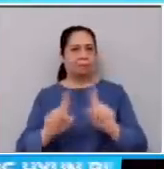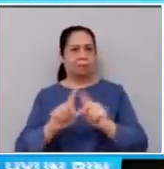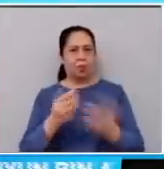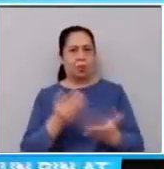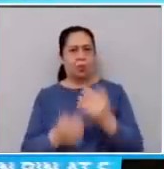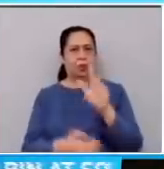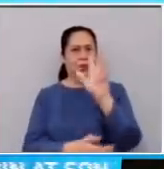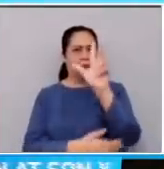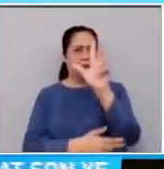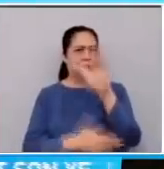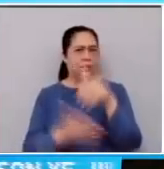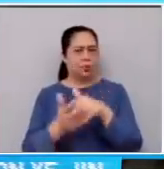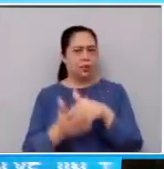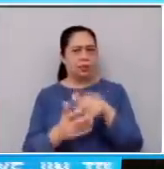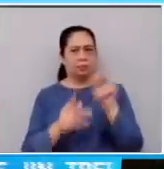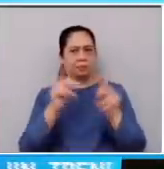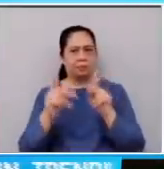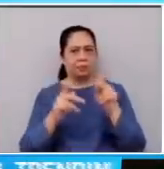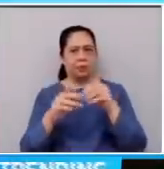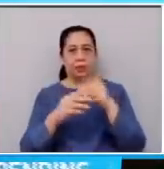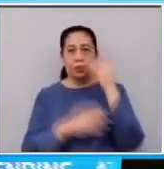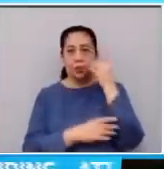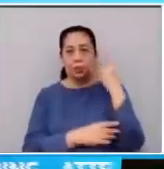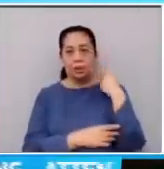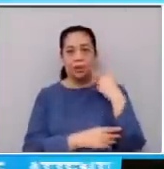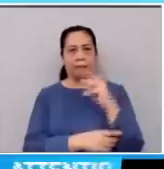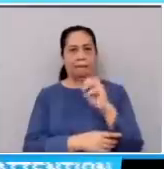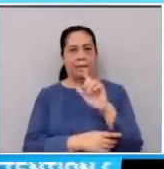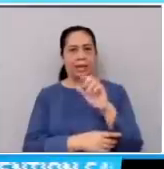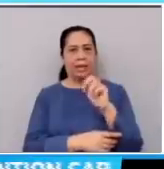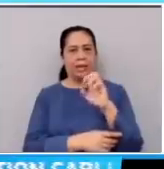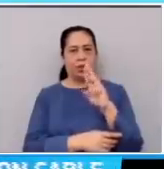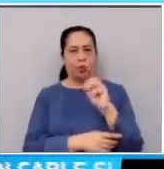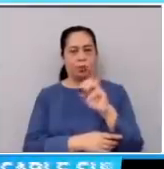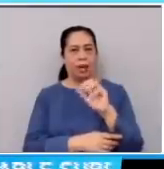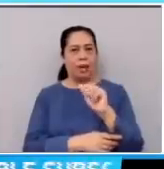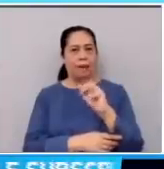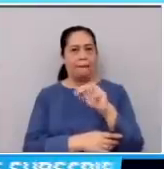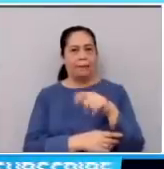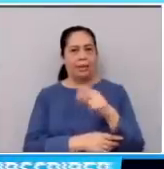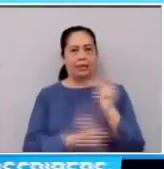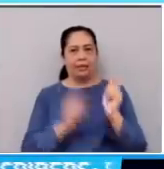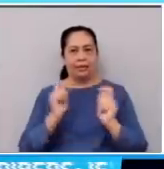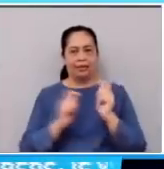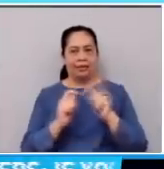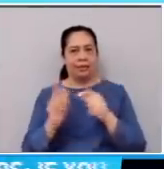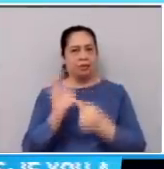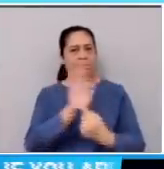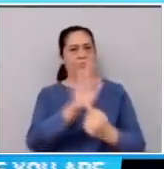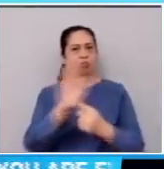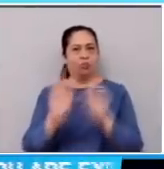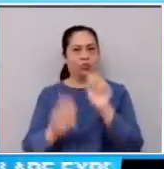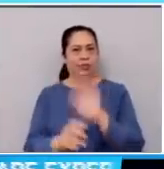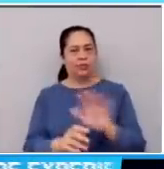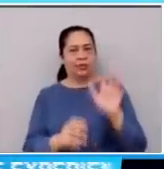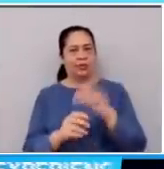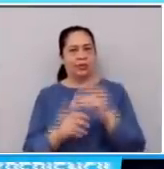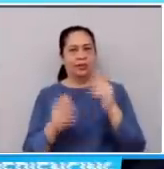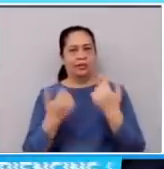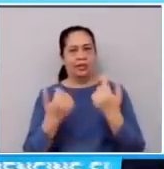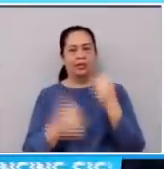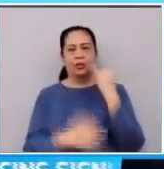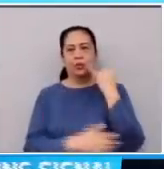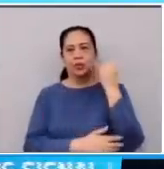3,000 individual sa Dubai Millennium Amphitheater. Nagpakitang gilas si Asia's Limitless star Julian San